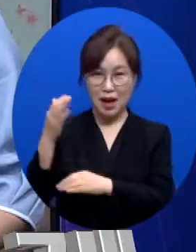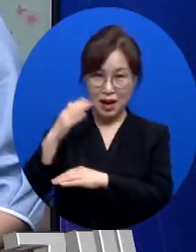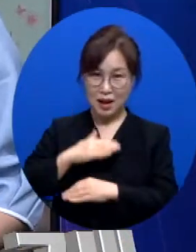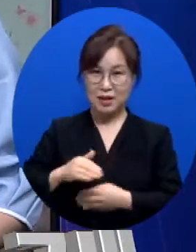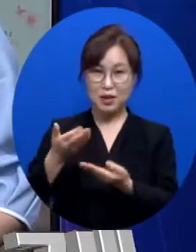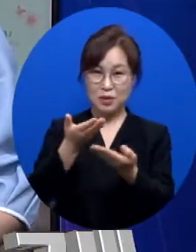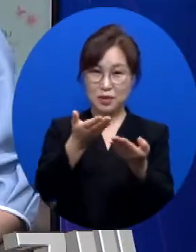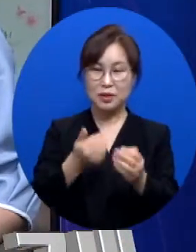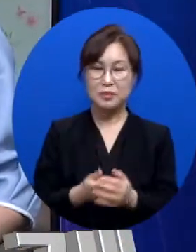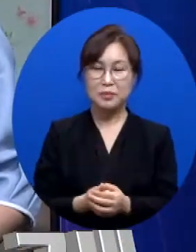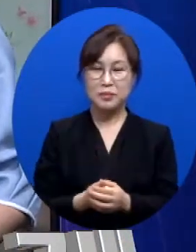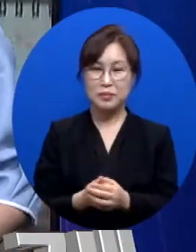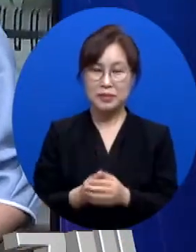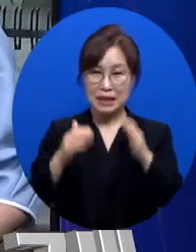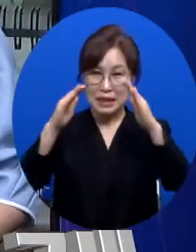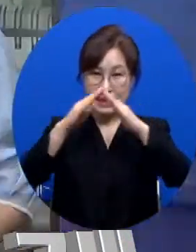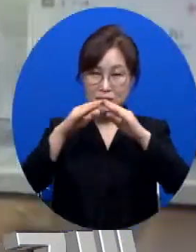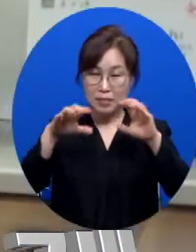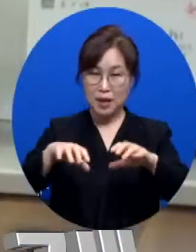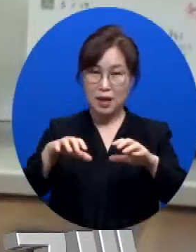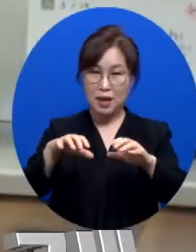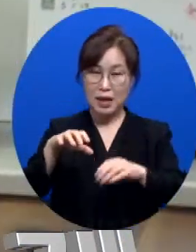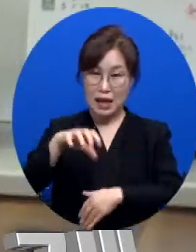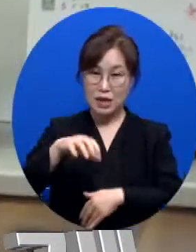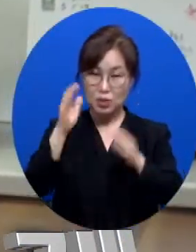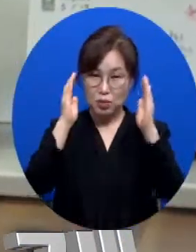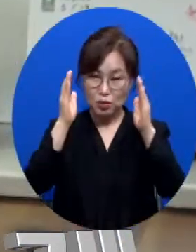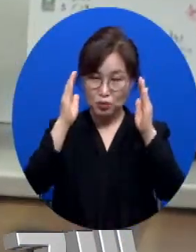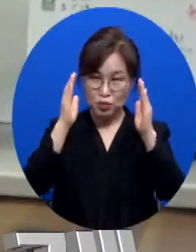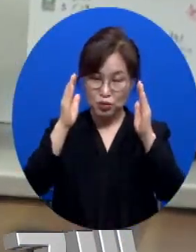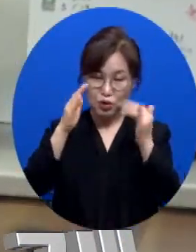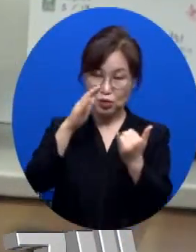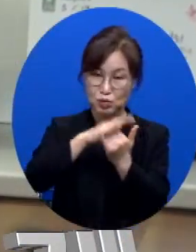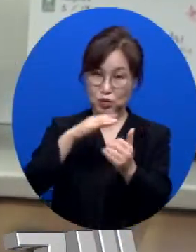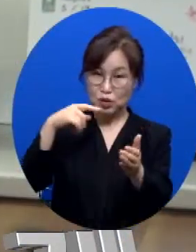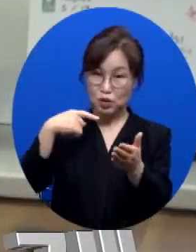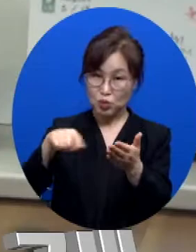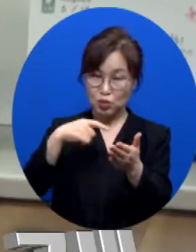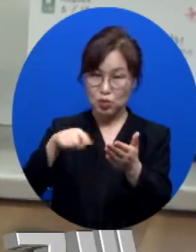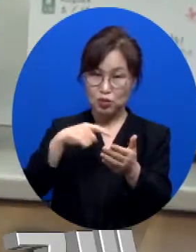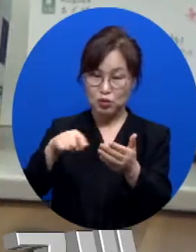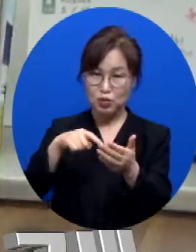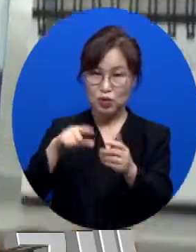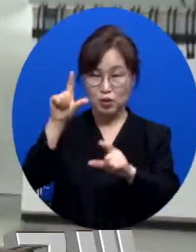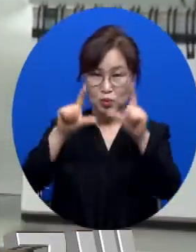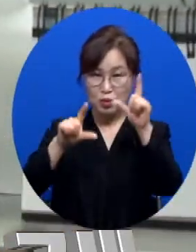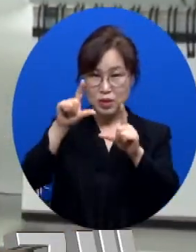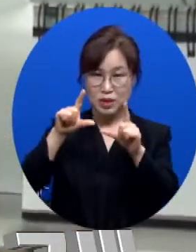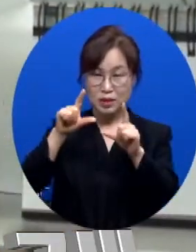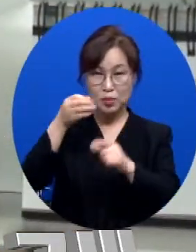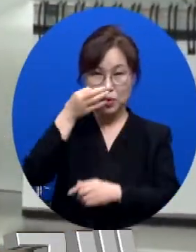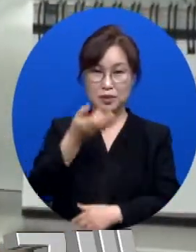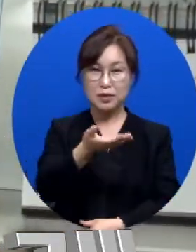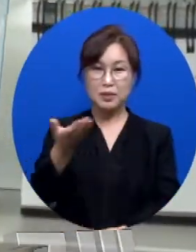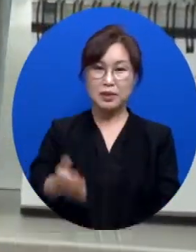집에서 공부하는 홈스쿨링 방식을 다음 세대 교육 모델로 제시하는 기관이 있습니다. 잠시 후에 이 소식